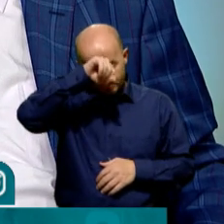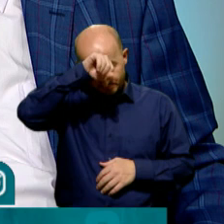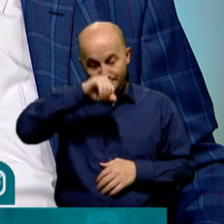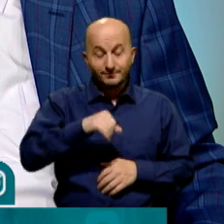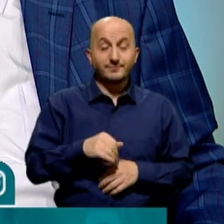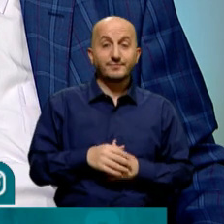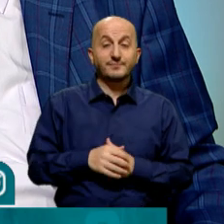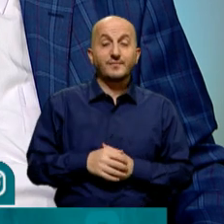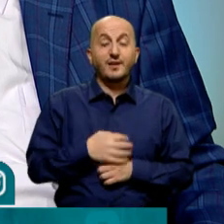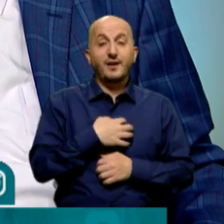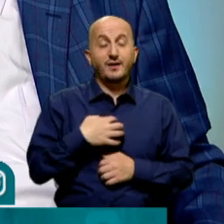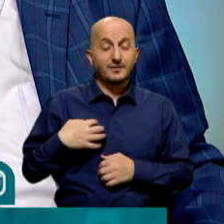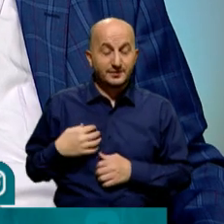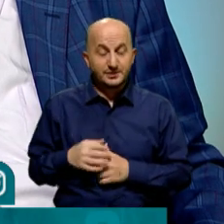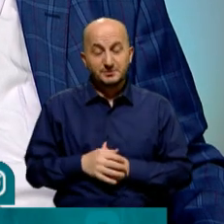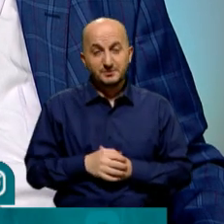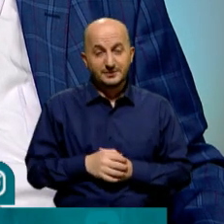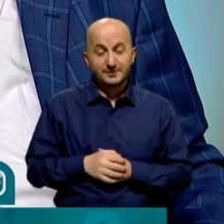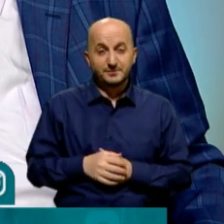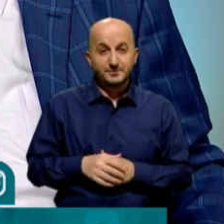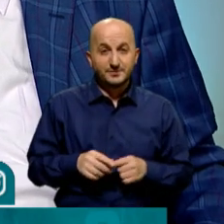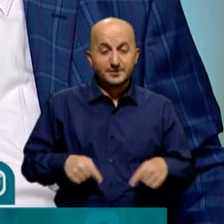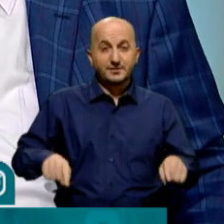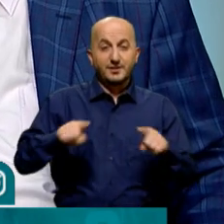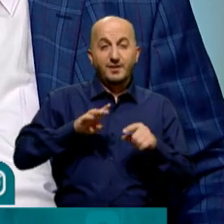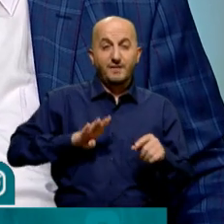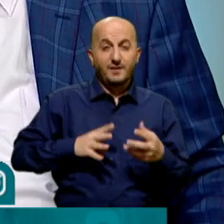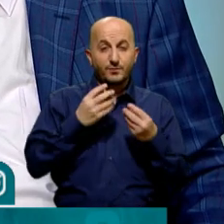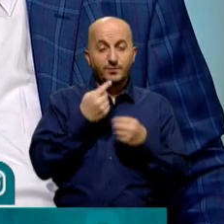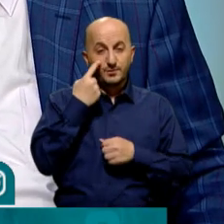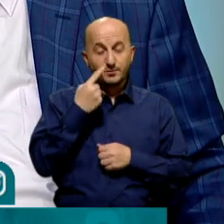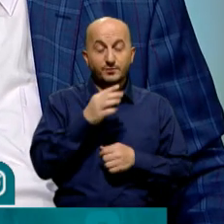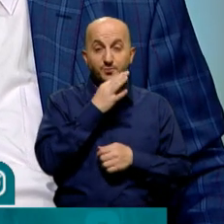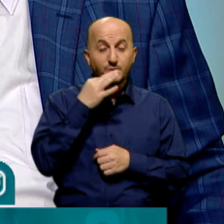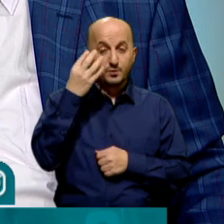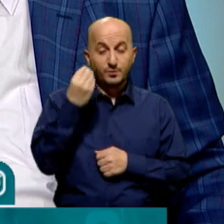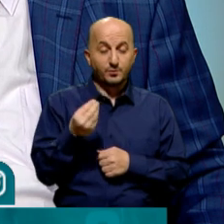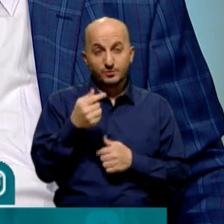de anneciğimin. Bizi de bir evladınız olarak görürseniz mutlu oluruz.